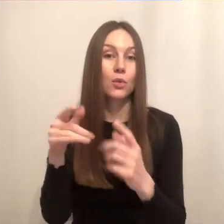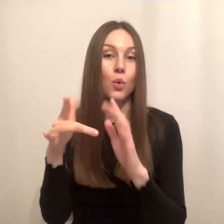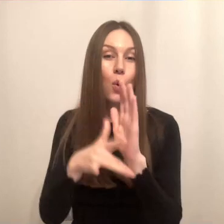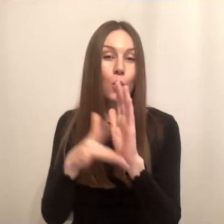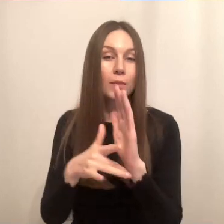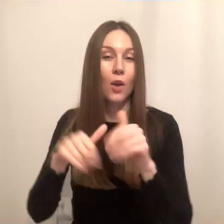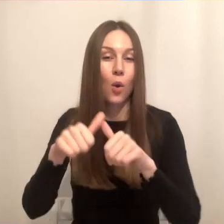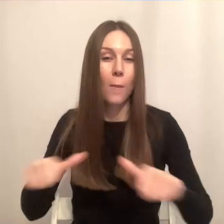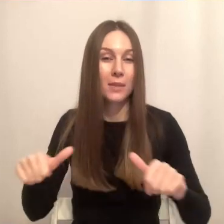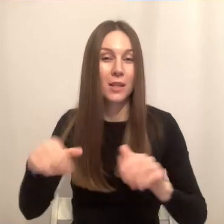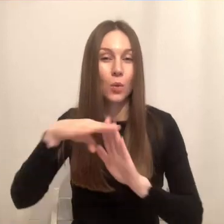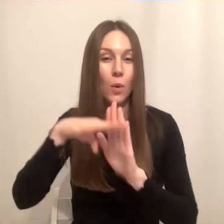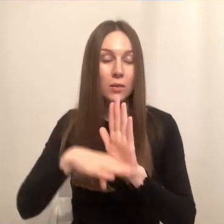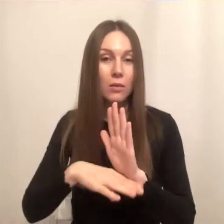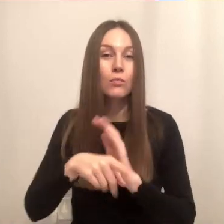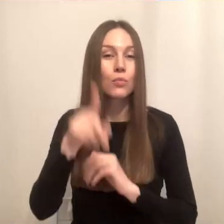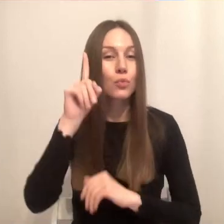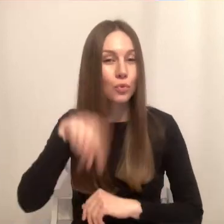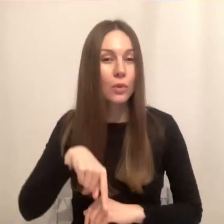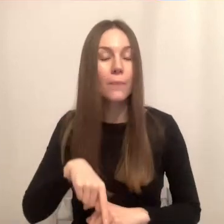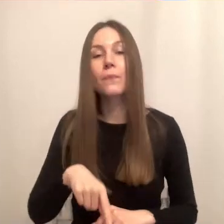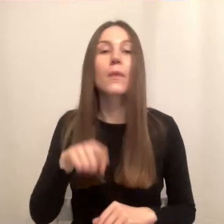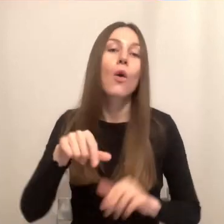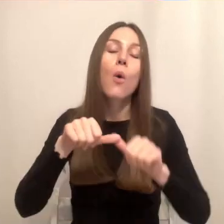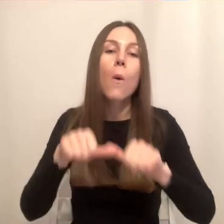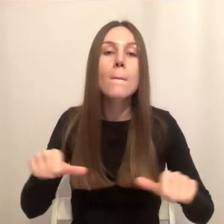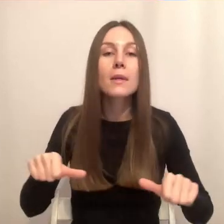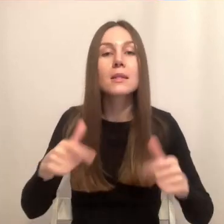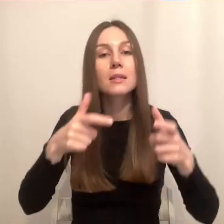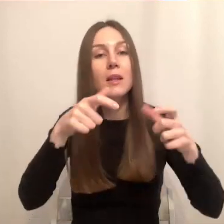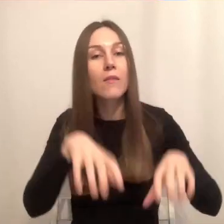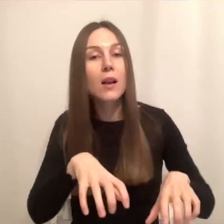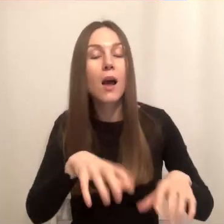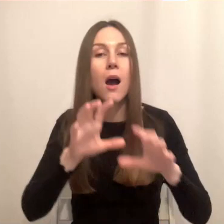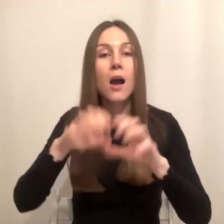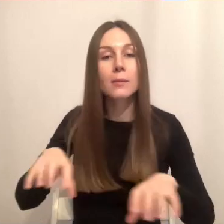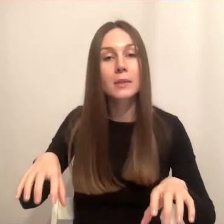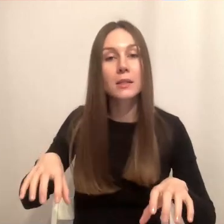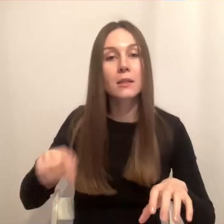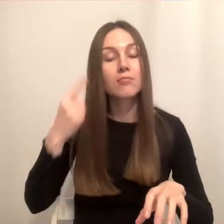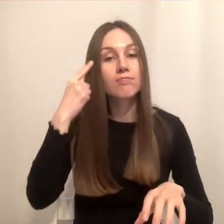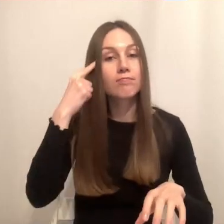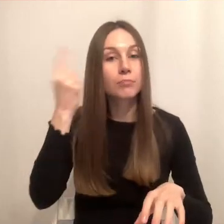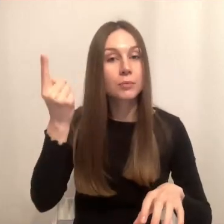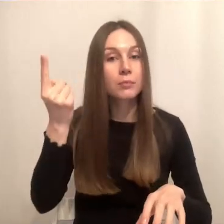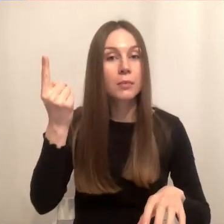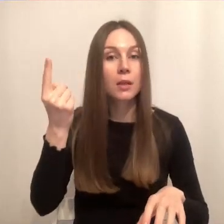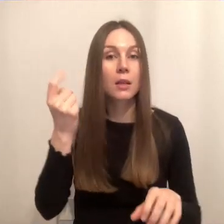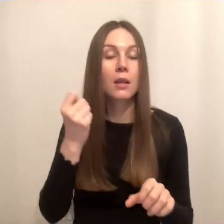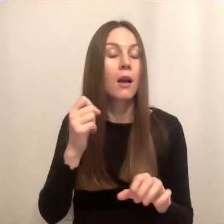turėtumėt žinot, kad antikorupcijos komisija, savivaldybės arba administracijos iniciatyva, pirmas darbas, kurį daro, tai